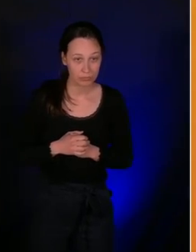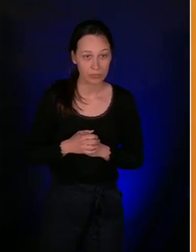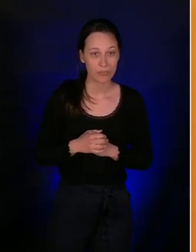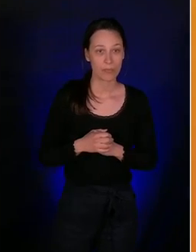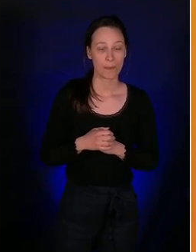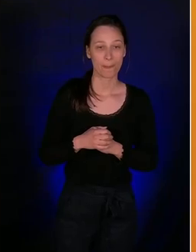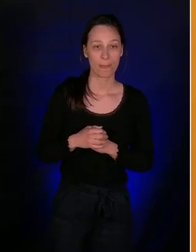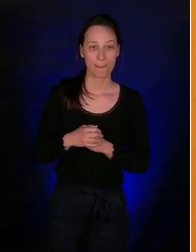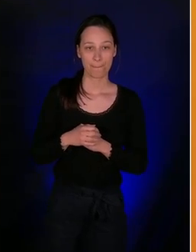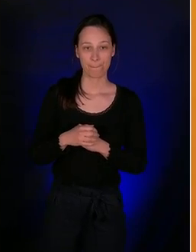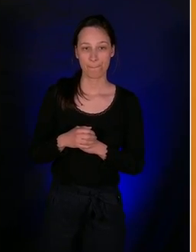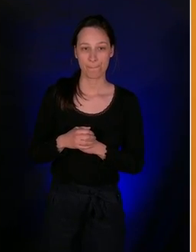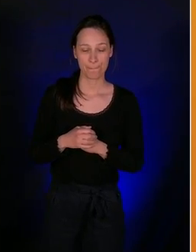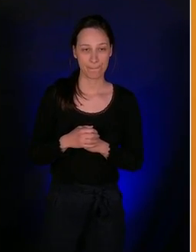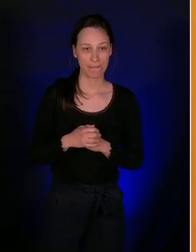vous l'avez